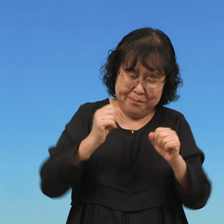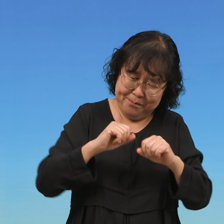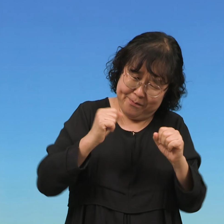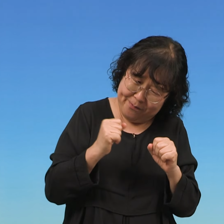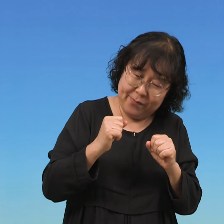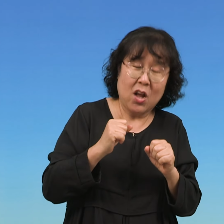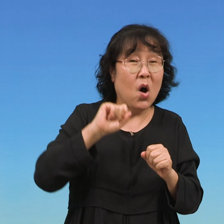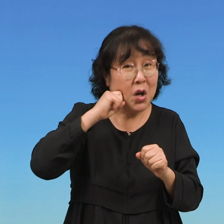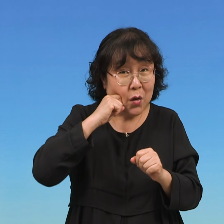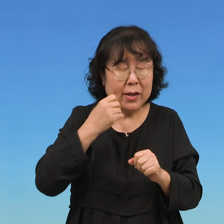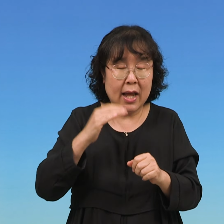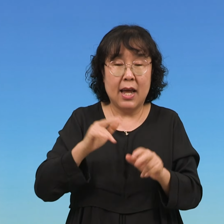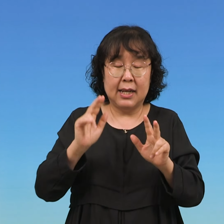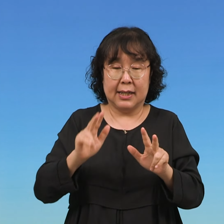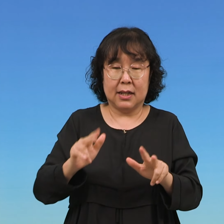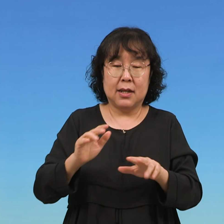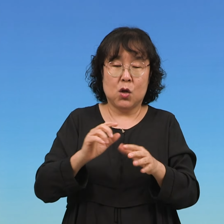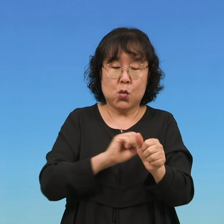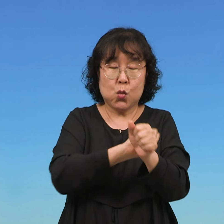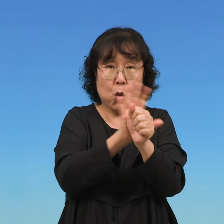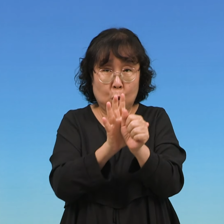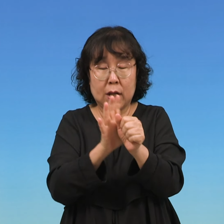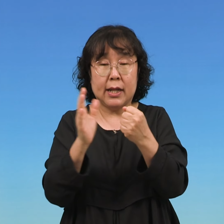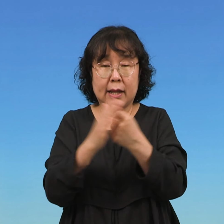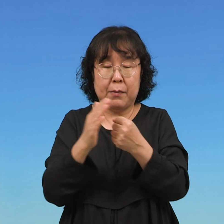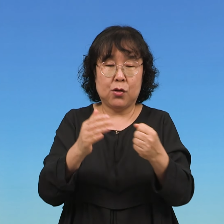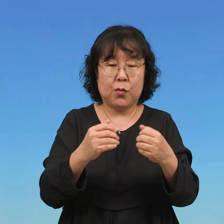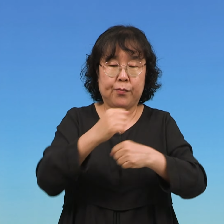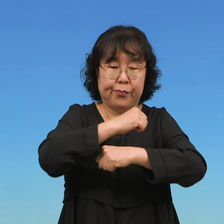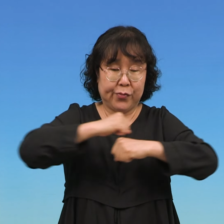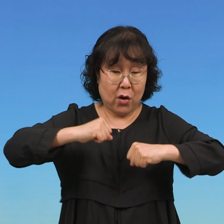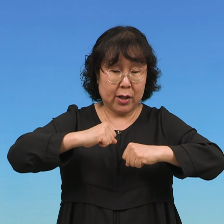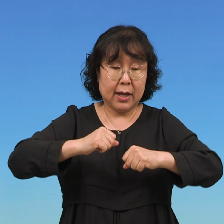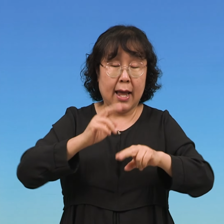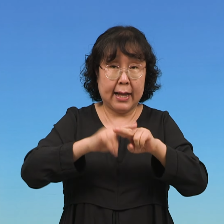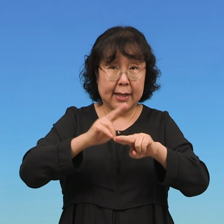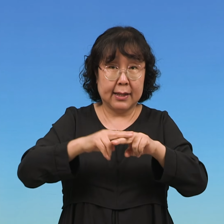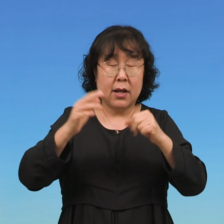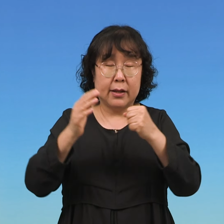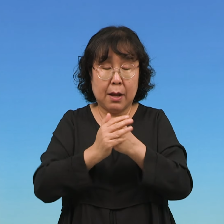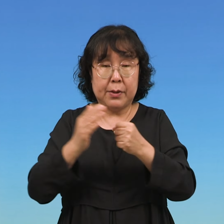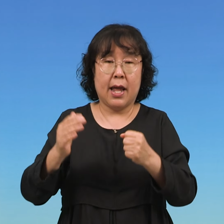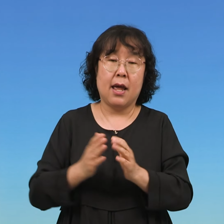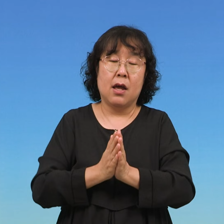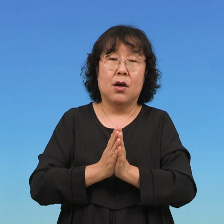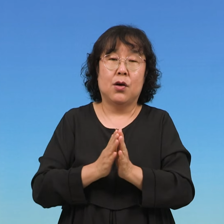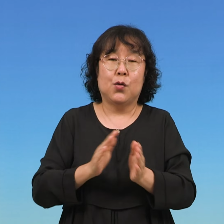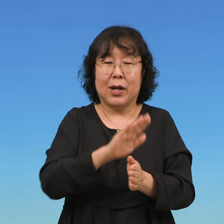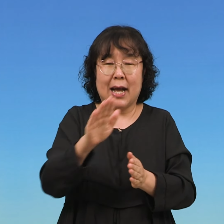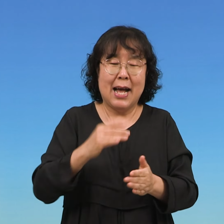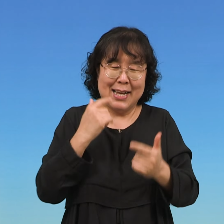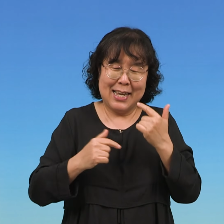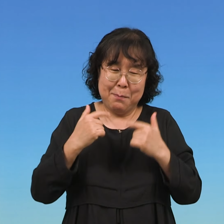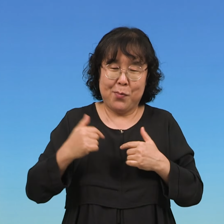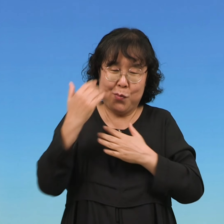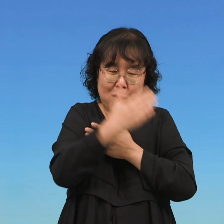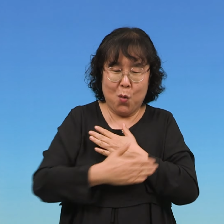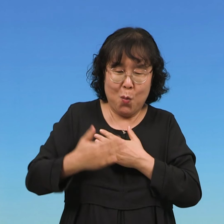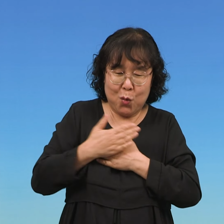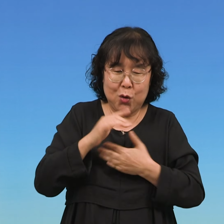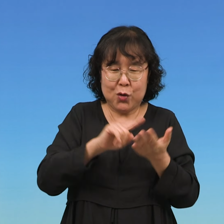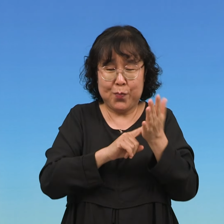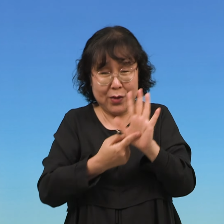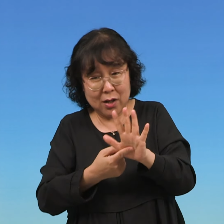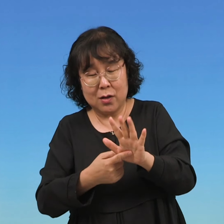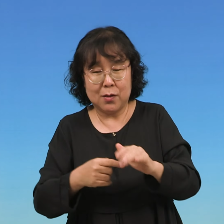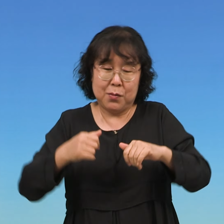가지고 근데 이제 코로나 때문에 약간 여유있게 앉았으니까 액션이 커도 괜찮아요 우리 흑인 교회처럼 기쁨으로